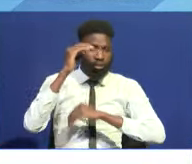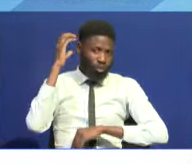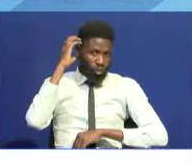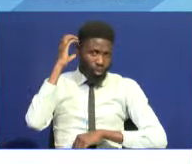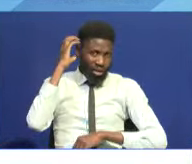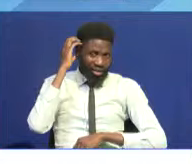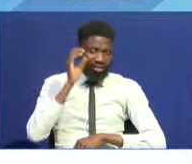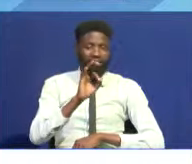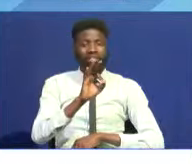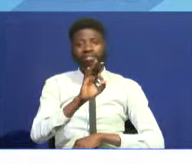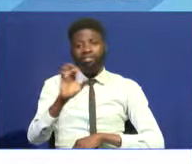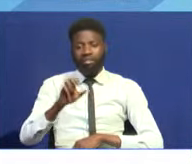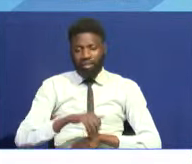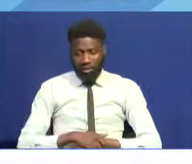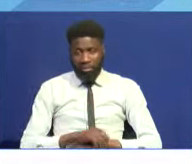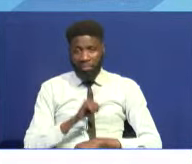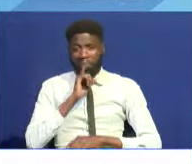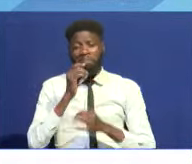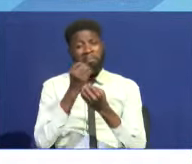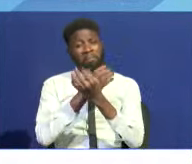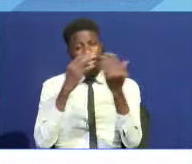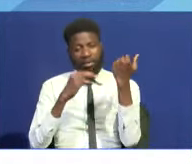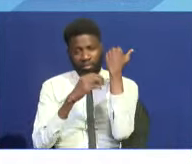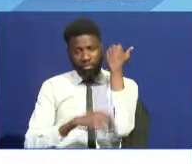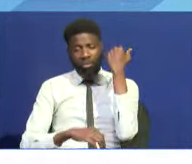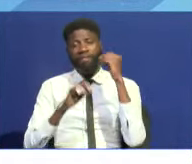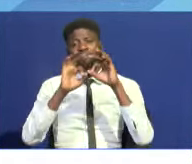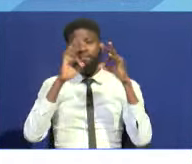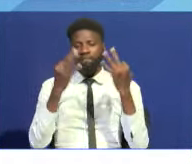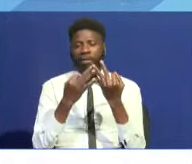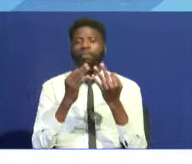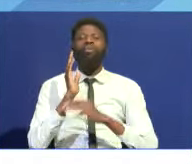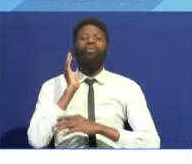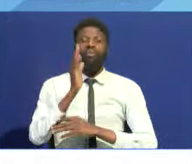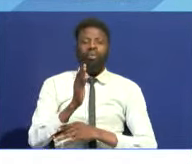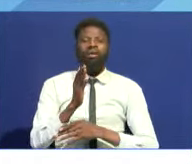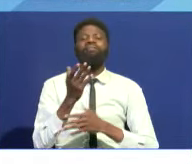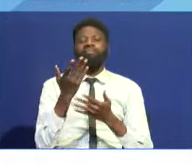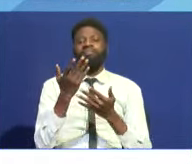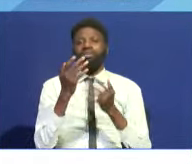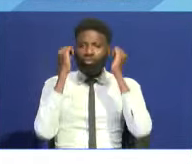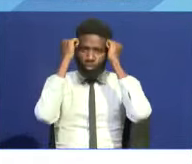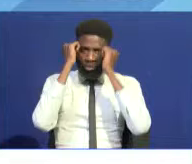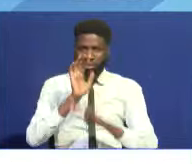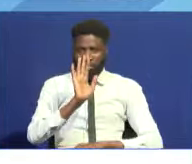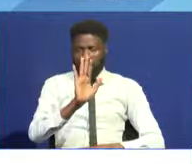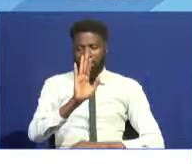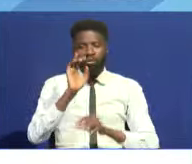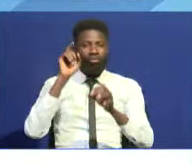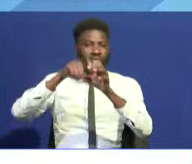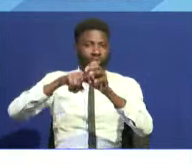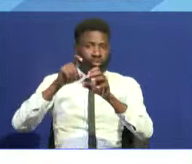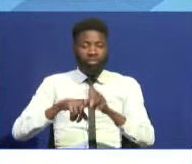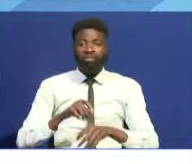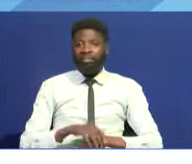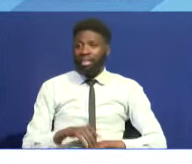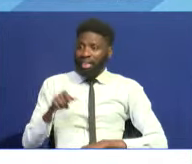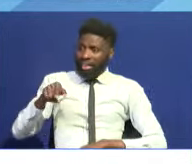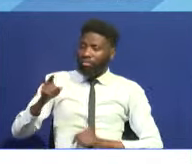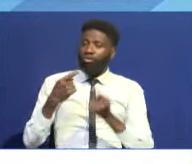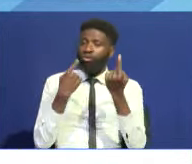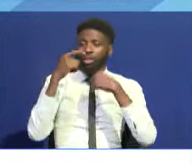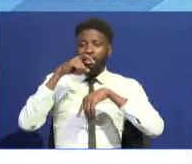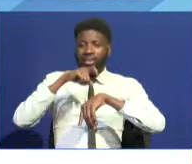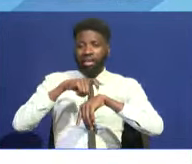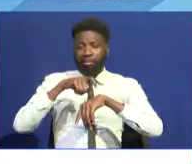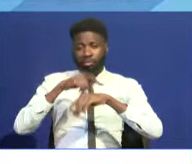vya elimu ya juu. Akiongea katika mahafali 42 katika chuo kikuu cha Eastern African Baraton, kaunti ya Nandi,